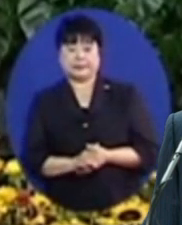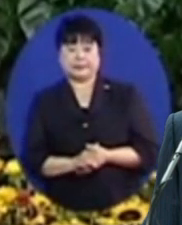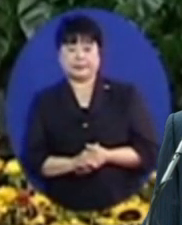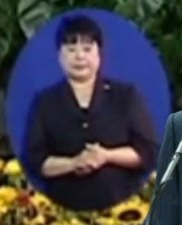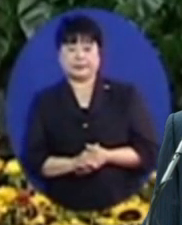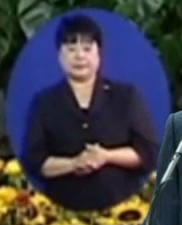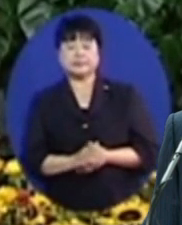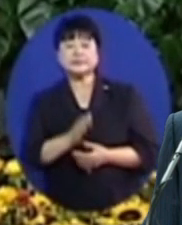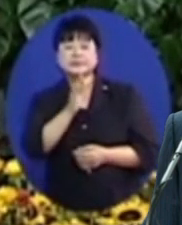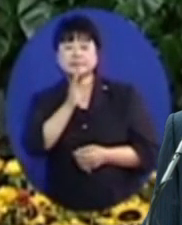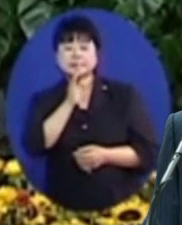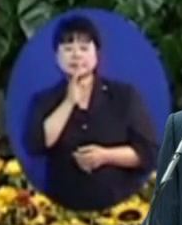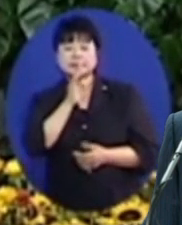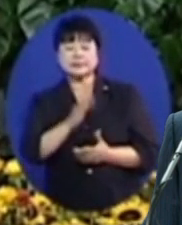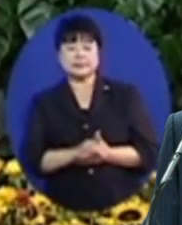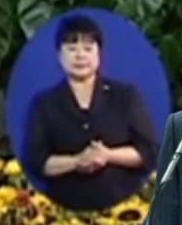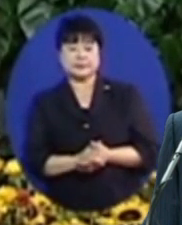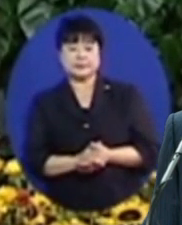그래서